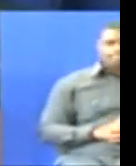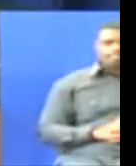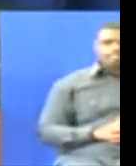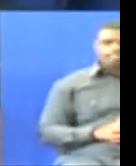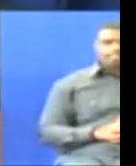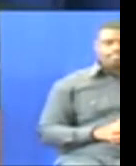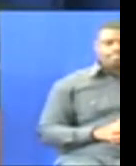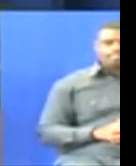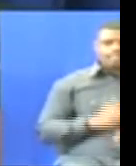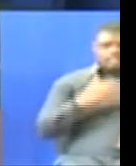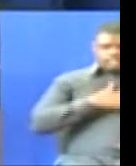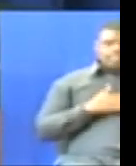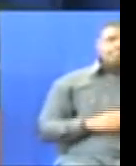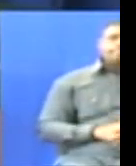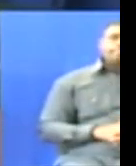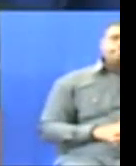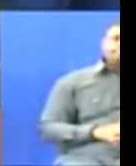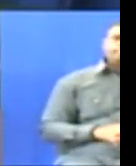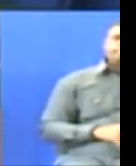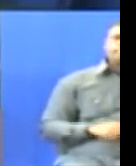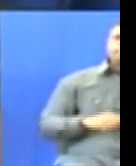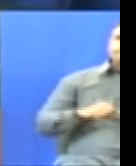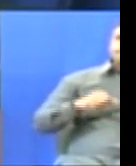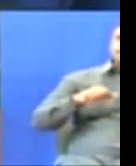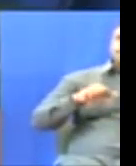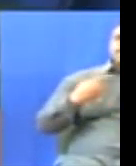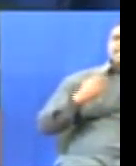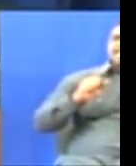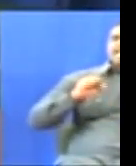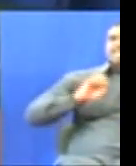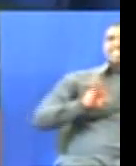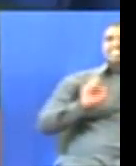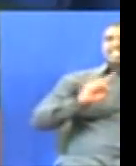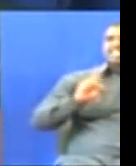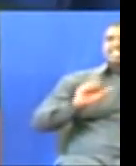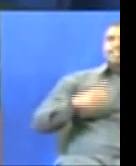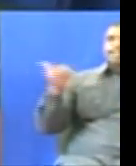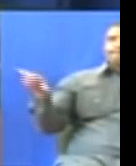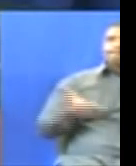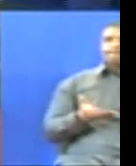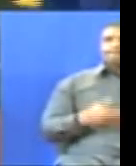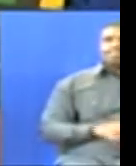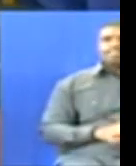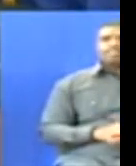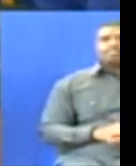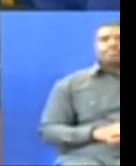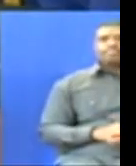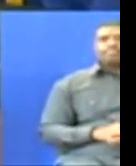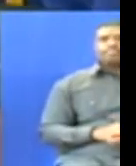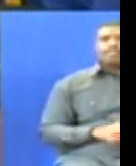Asante sana Mheshimiwa Alex Rafael Gashaza, tafuatiwa na Mheshimiwa Zubeir Mohamed Kichauka.